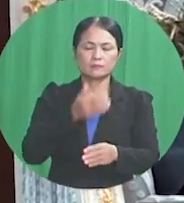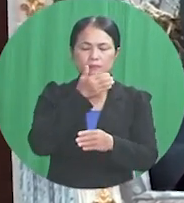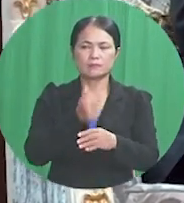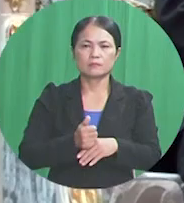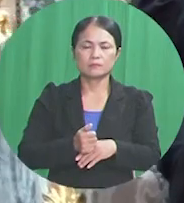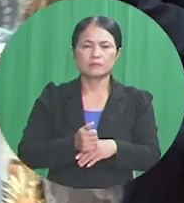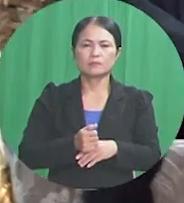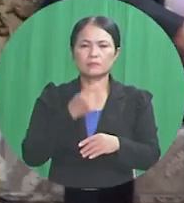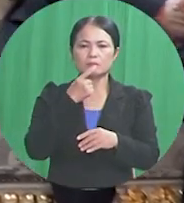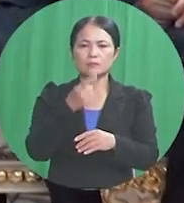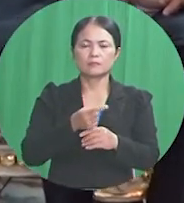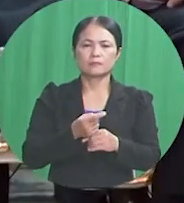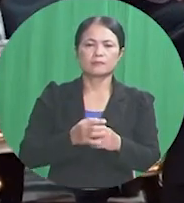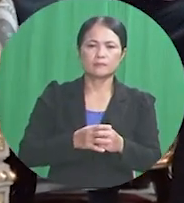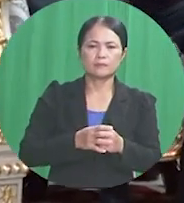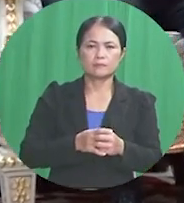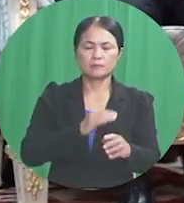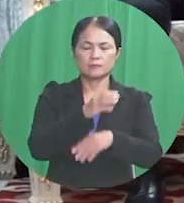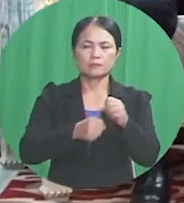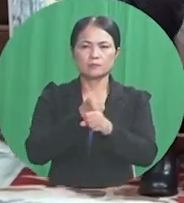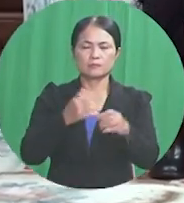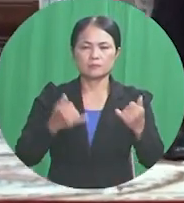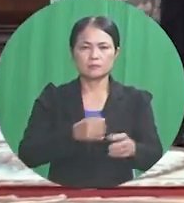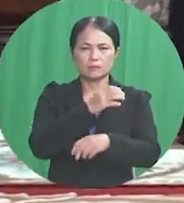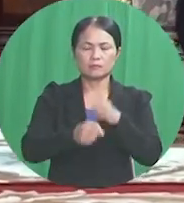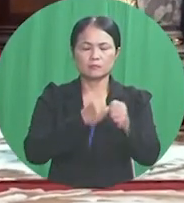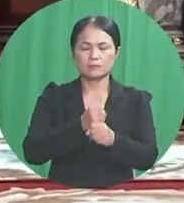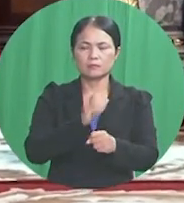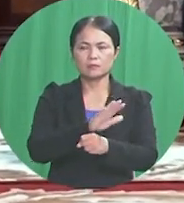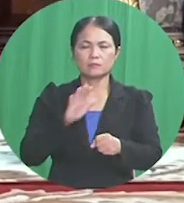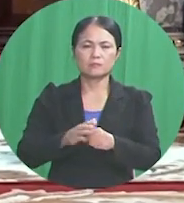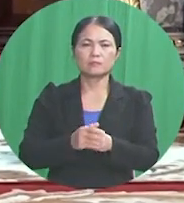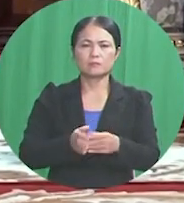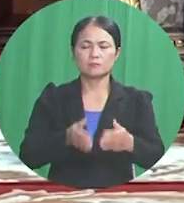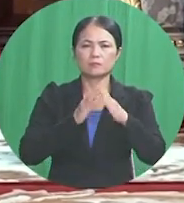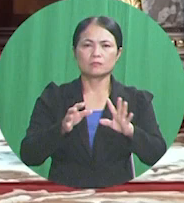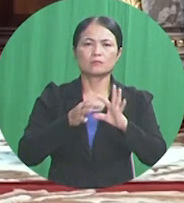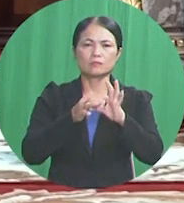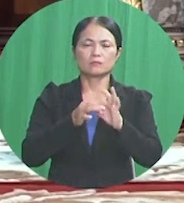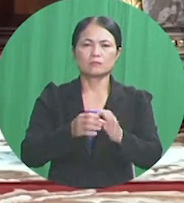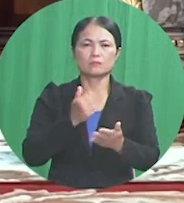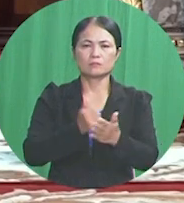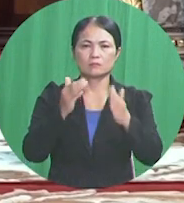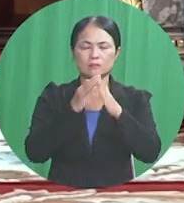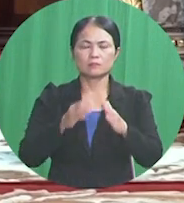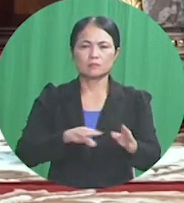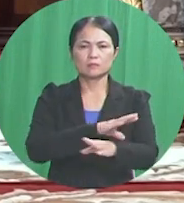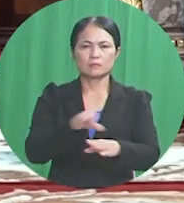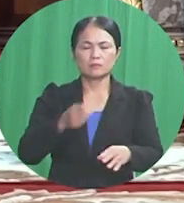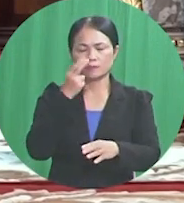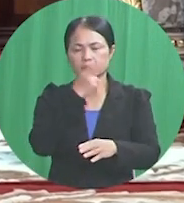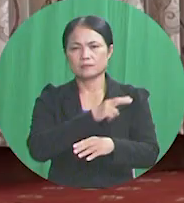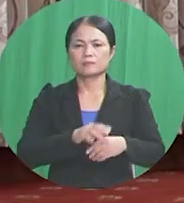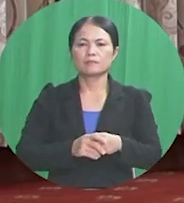แห่งสมรรถบานเมียนประสาทาฉนามนี้จะควบเลือกตีหาสปรัมในการบังการตุ่มเนตตุ่มนองการตูดระเวียงกัมพูชีเวียดน